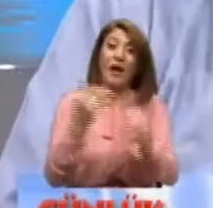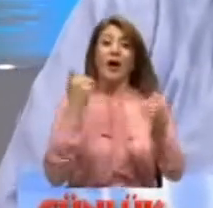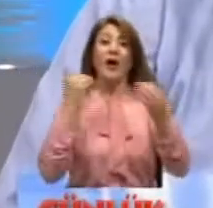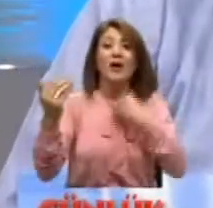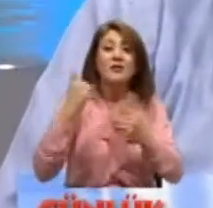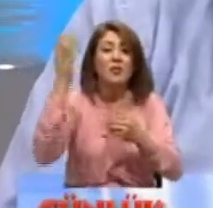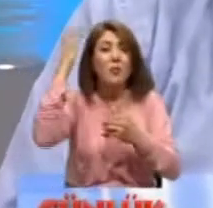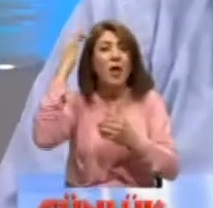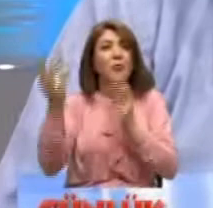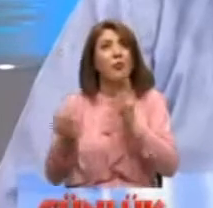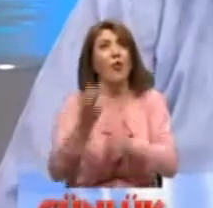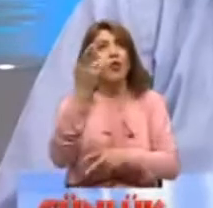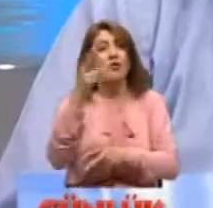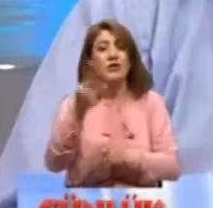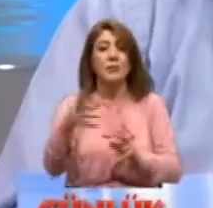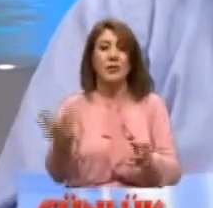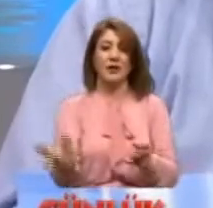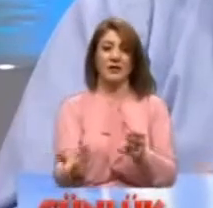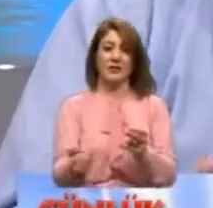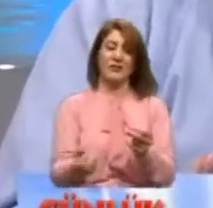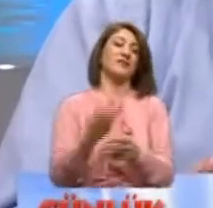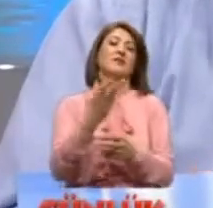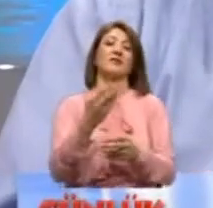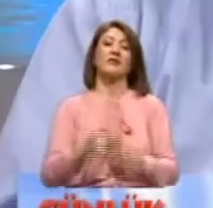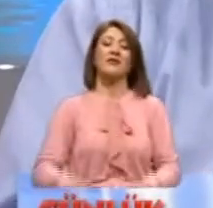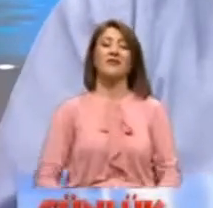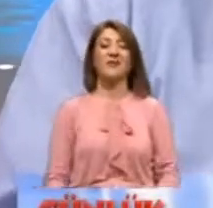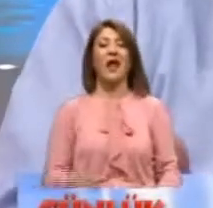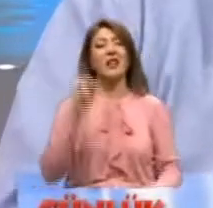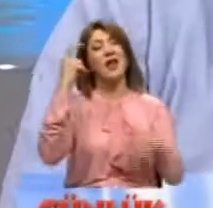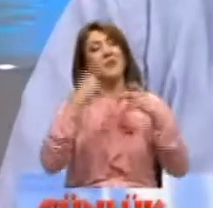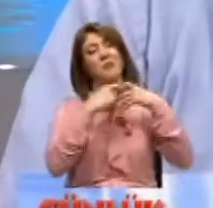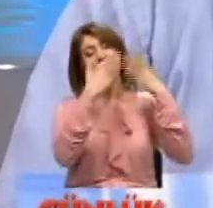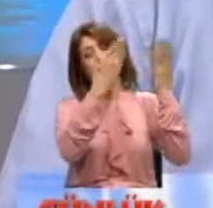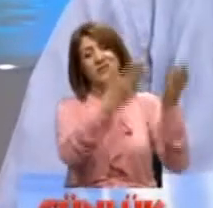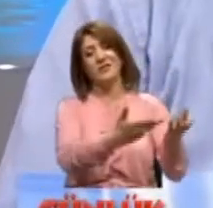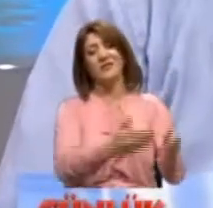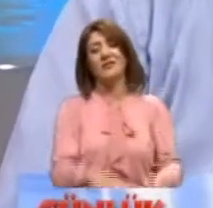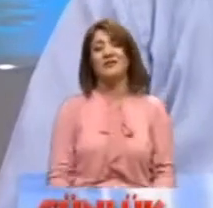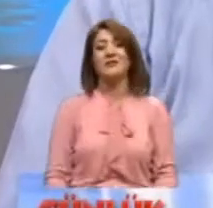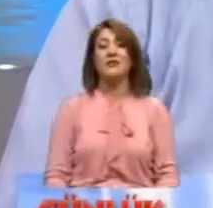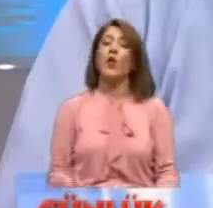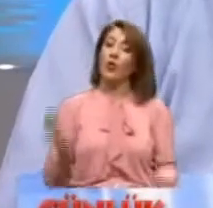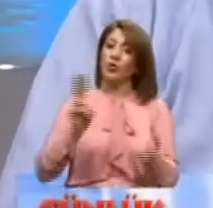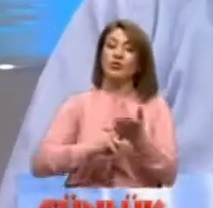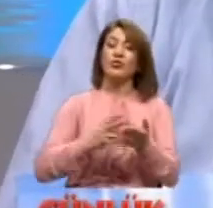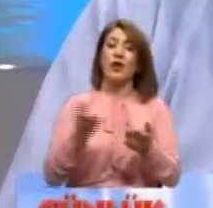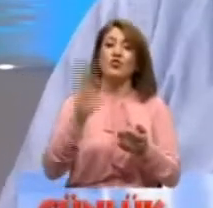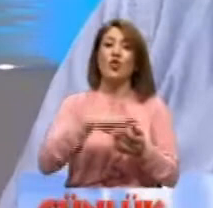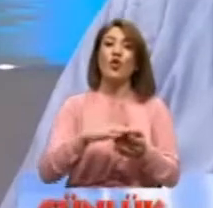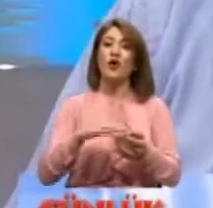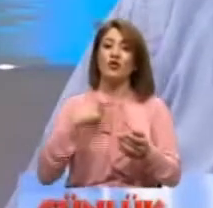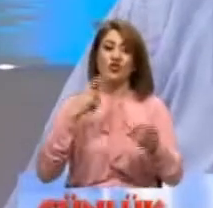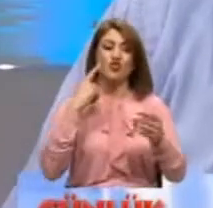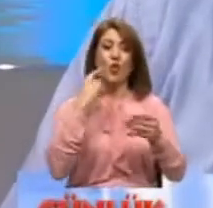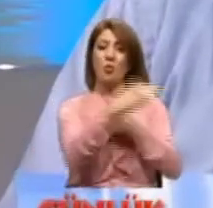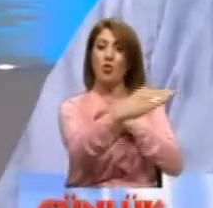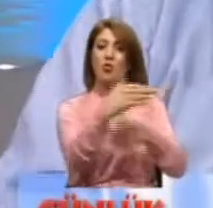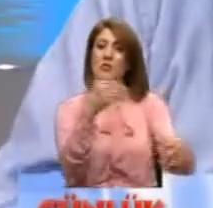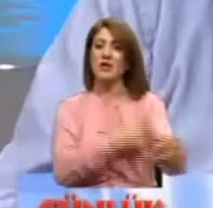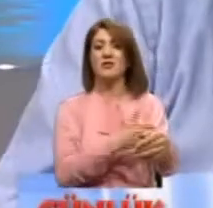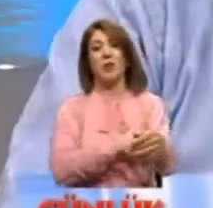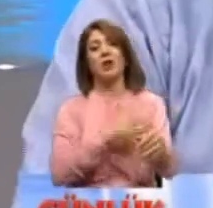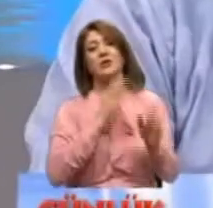adres bilgilerini de girmiş. İkametgah boyu. Şimdi Allah rahmet eylesin. Ya bu olacak amin. Şeymiş ya. Yani. Ama öldükten sonra da topluma hizmetini sürdürmüş değil mi köpek